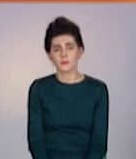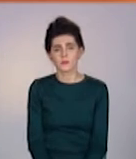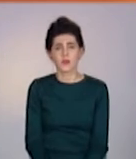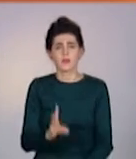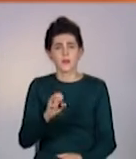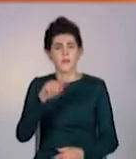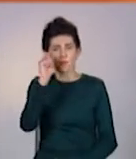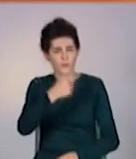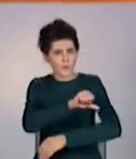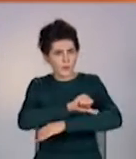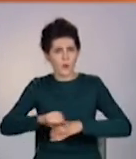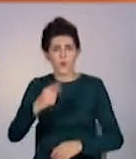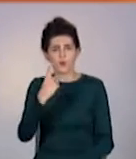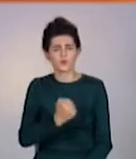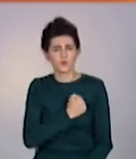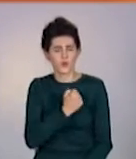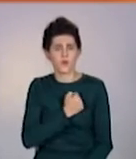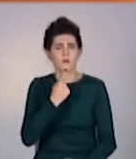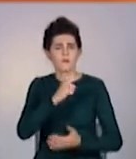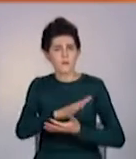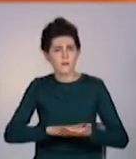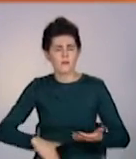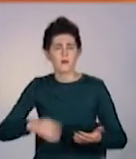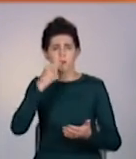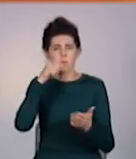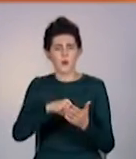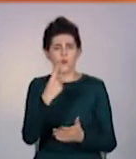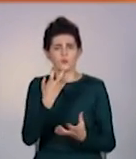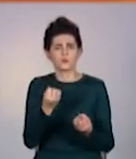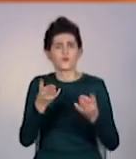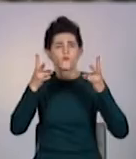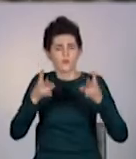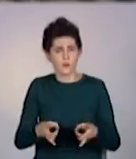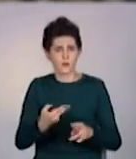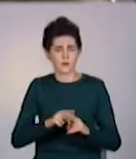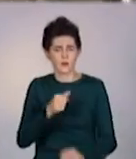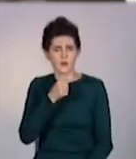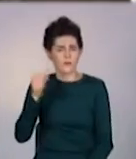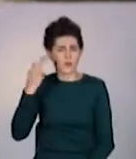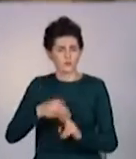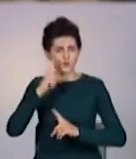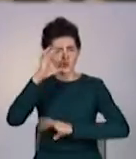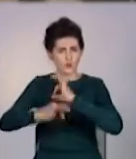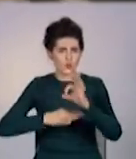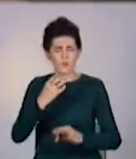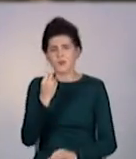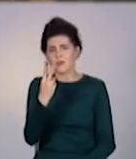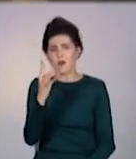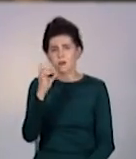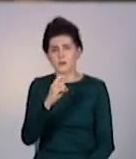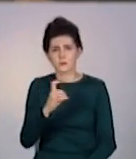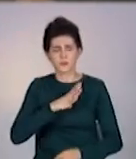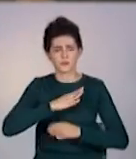На передовій один український військовий поранений, ще один отримав бойове ураження. Минулої доби противник 12 разів обстріляв